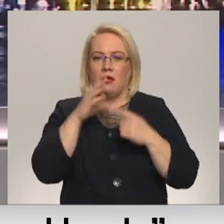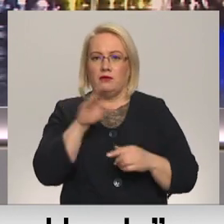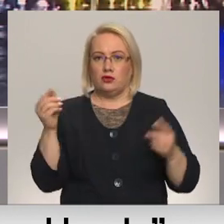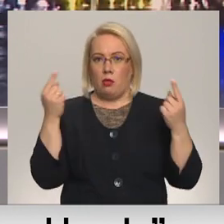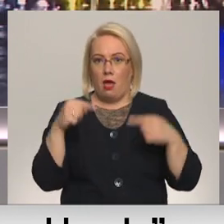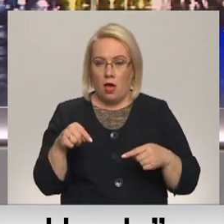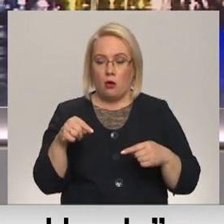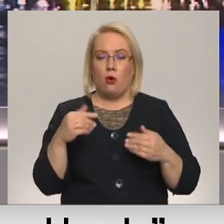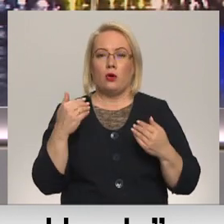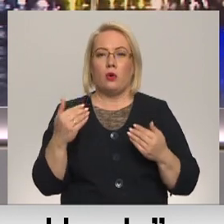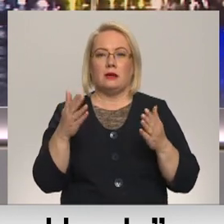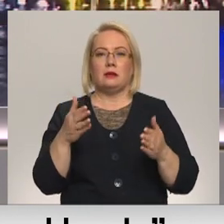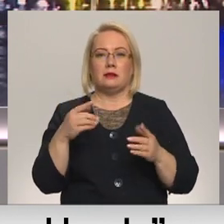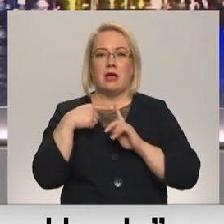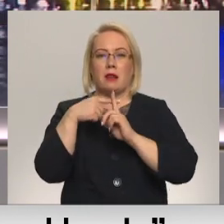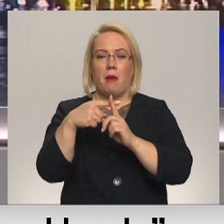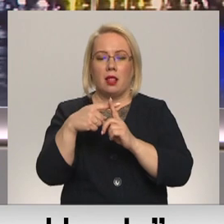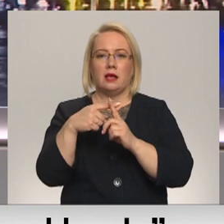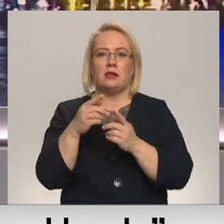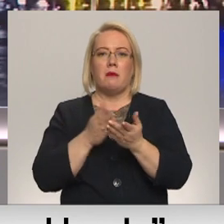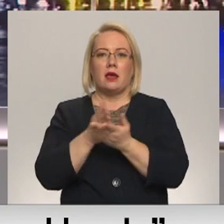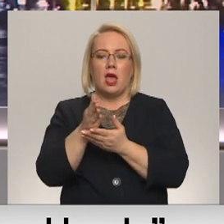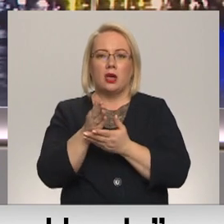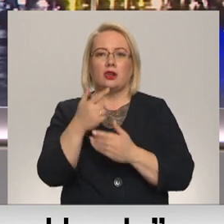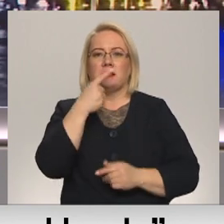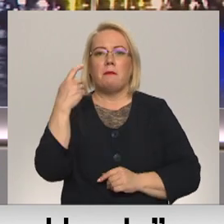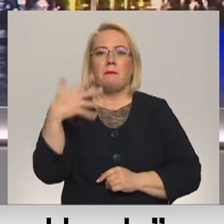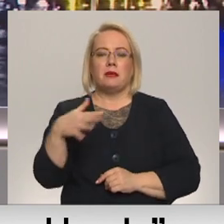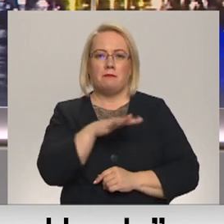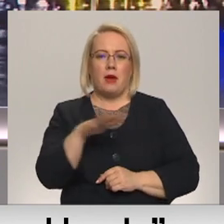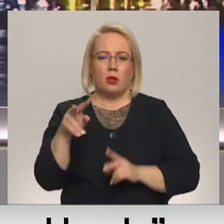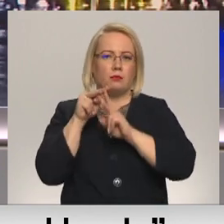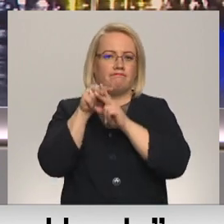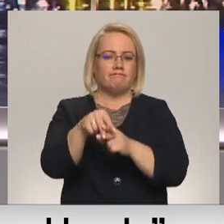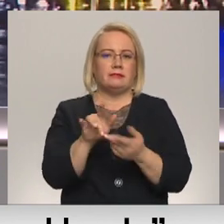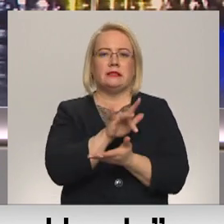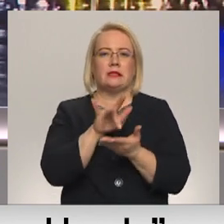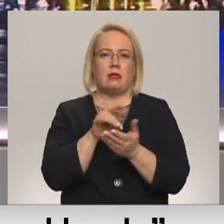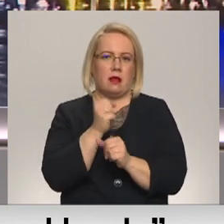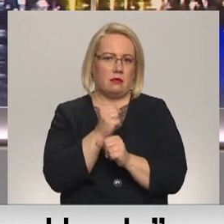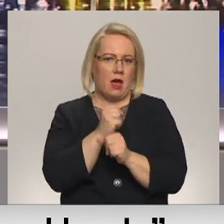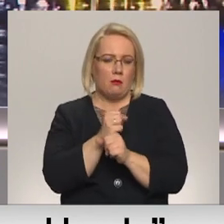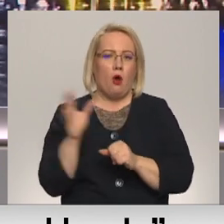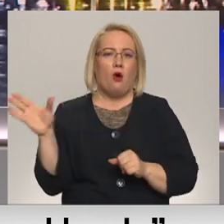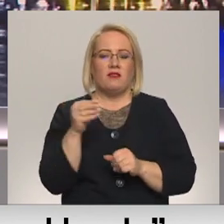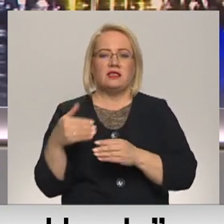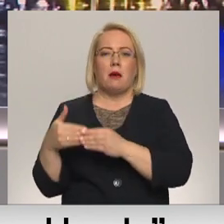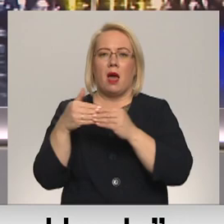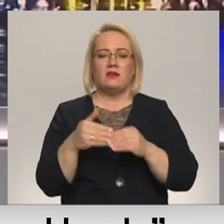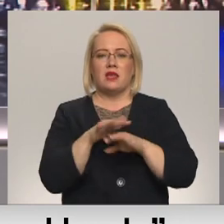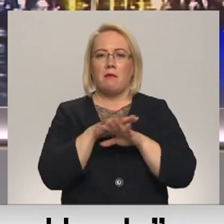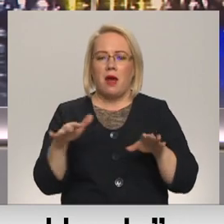Pēdējā laikā centrā vēršas ap 150 bērnu dienā, tā pamatīgi noslogojot centra darbu un ne visiem atvestajiem tiešām